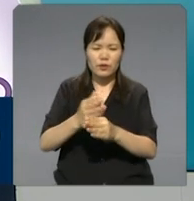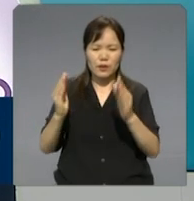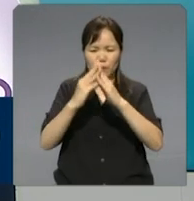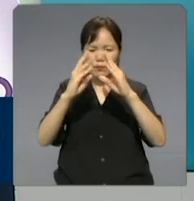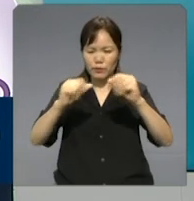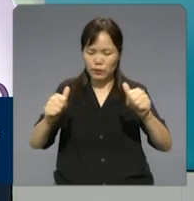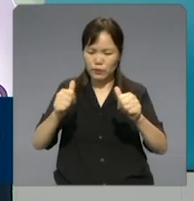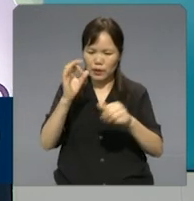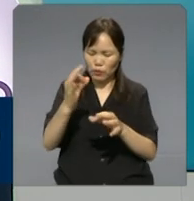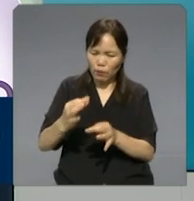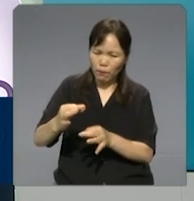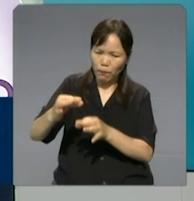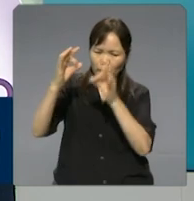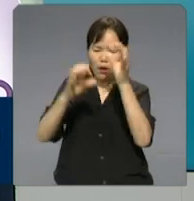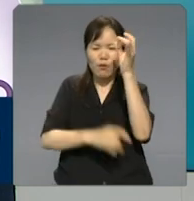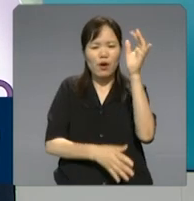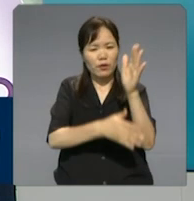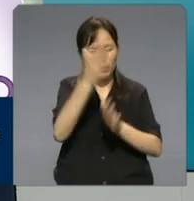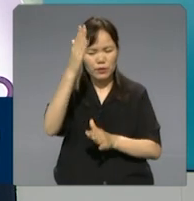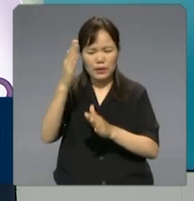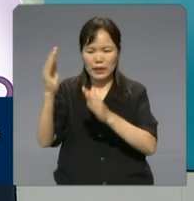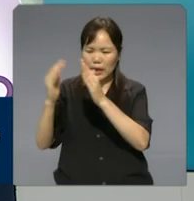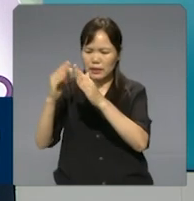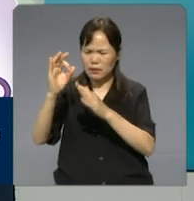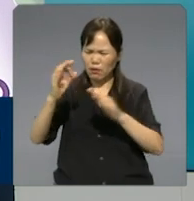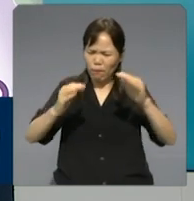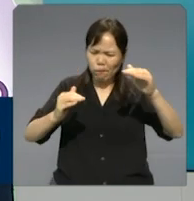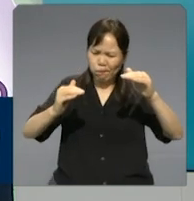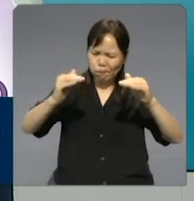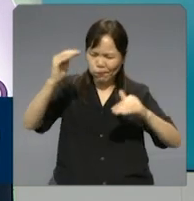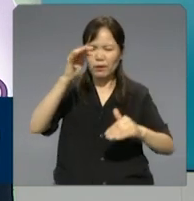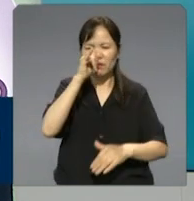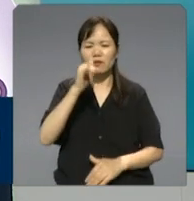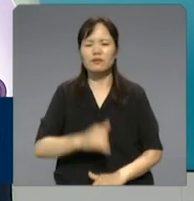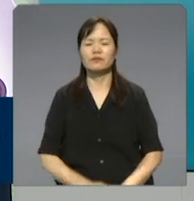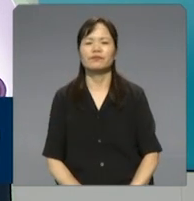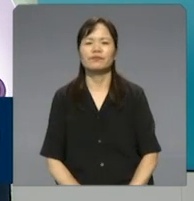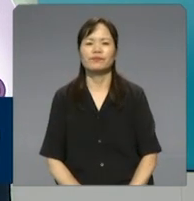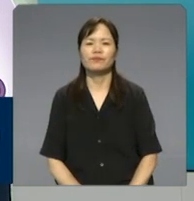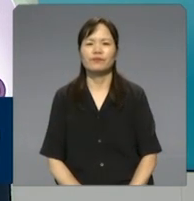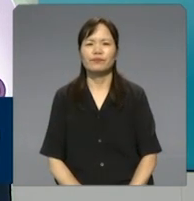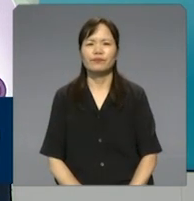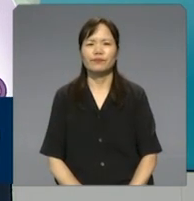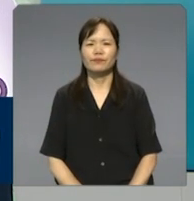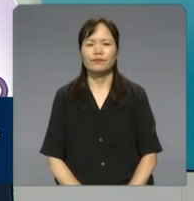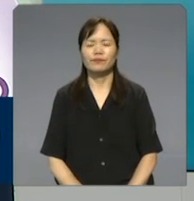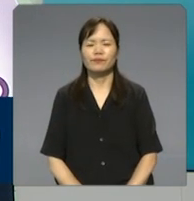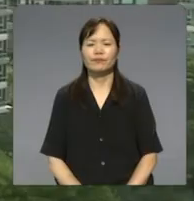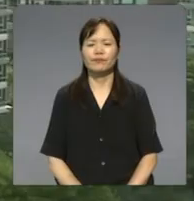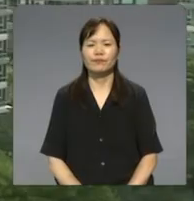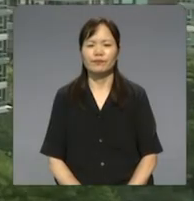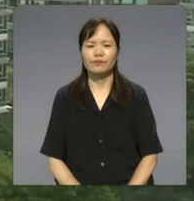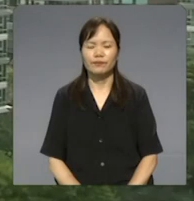가격이 오르며 원도심과 집값 양극화를 보이고 있습니다. 황정환 기자입니다.